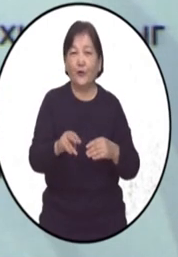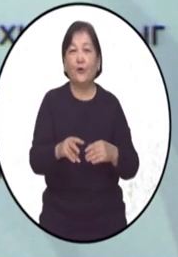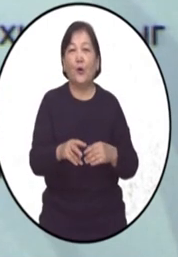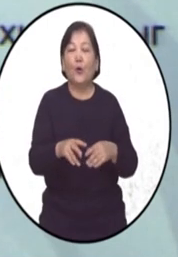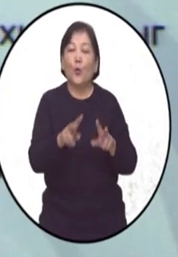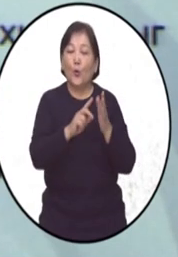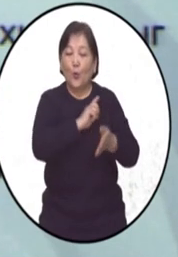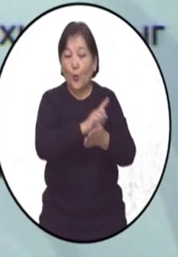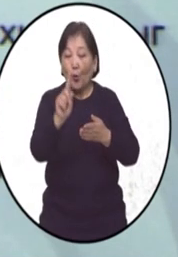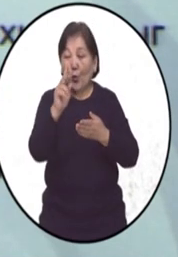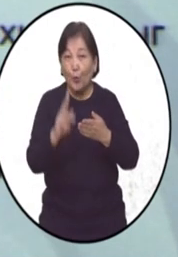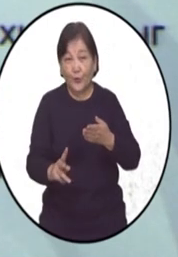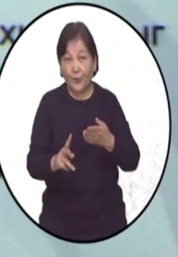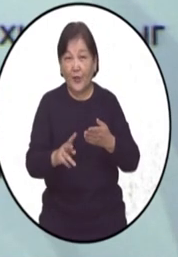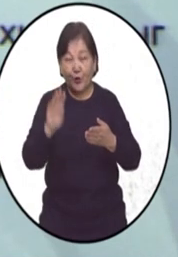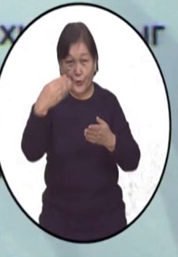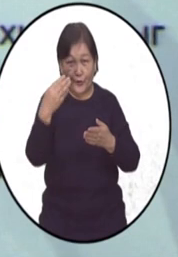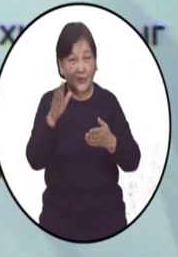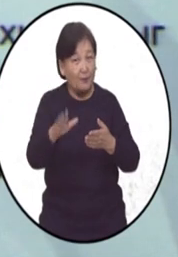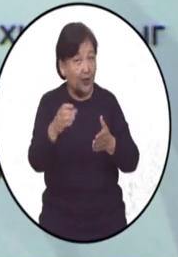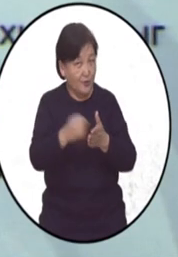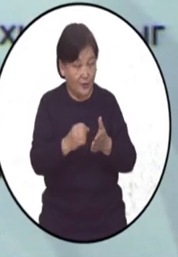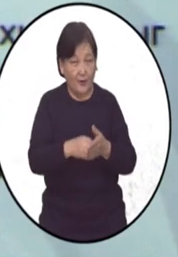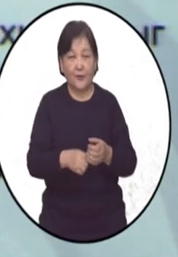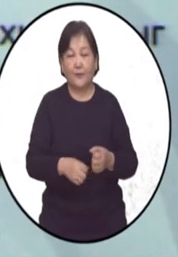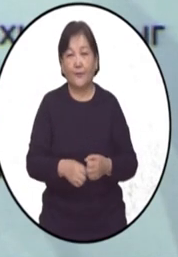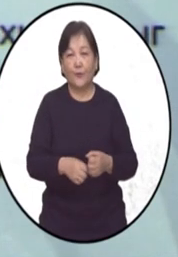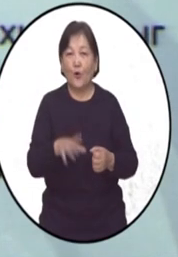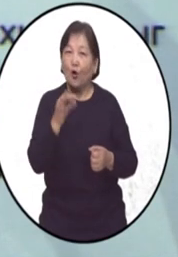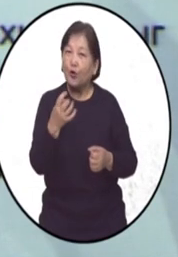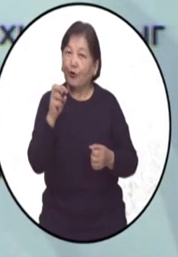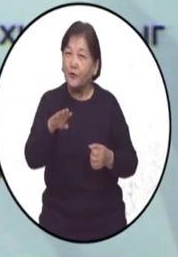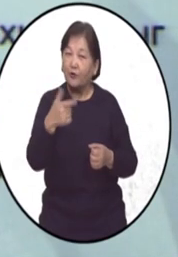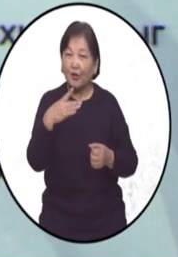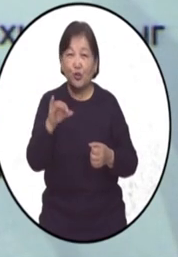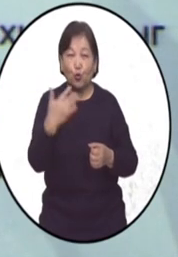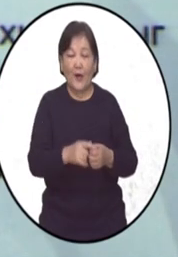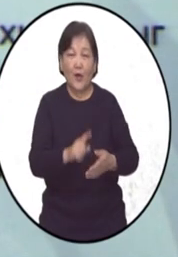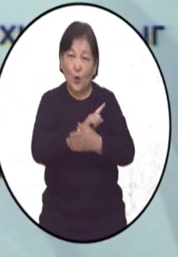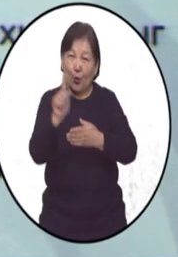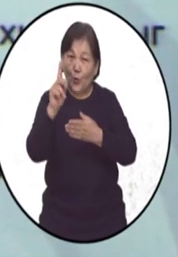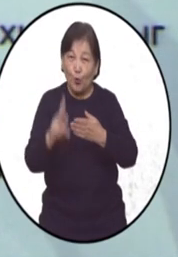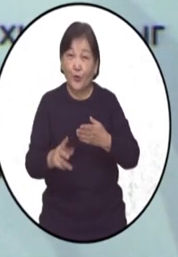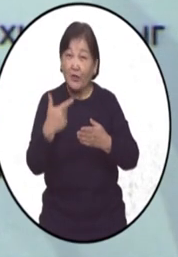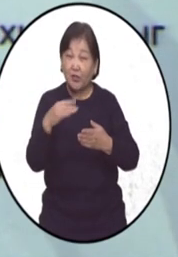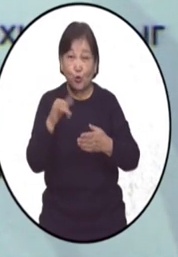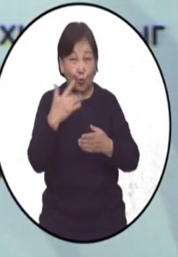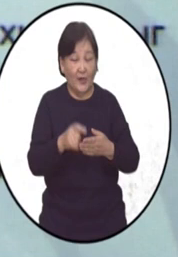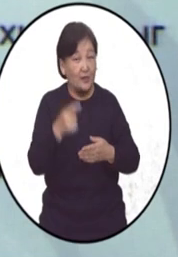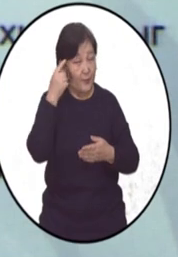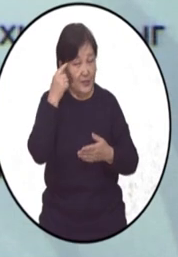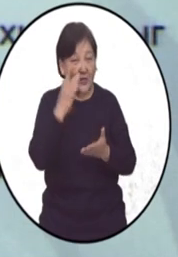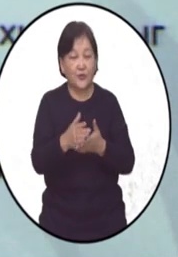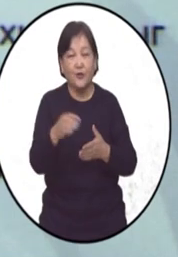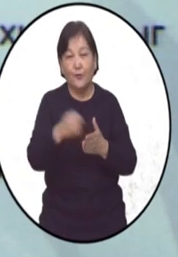өгдлийг тодорхойлсон байх шаардлагатай. За, оролт гэж юу юм? Үр дүн гэж юу юм гэдгийг тодорхойлсон байх хэрэгтэй.